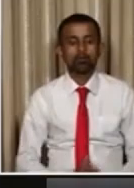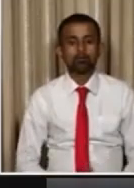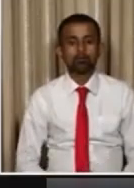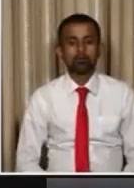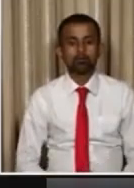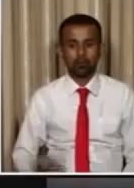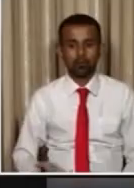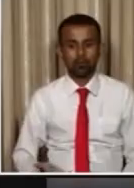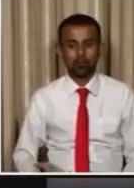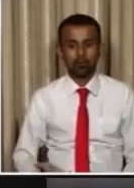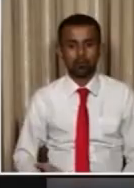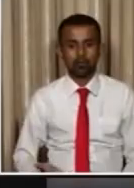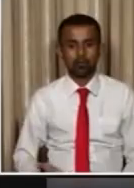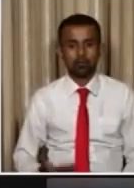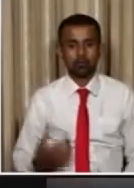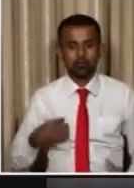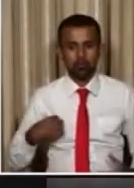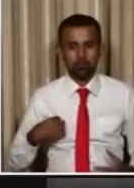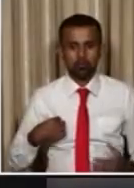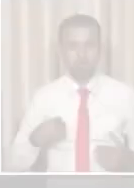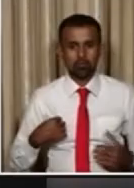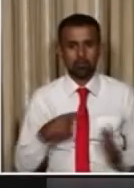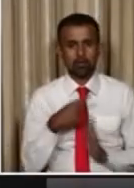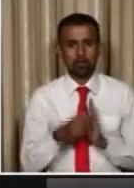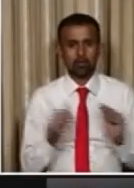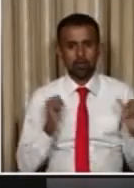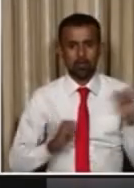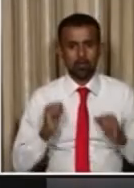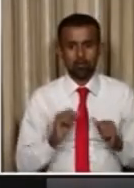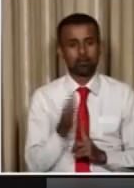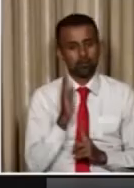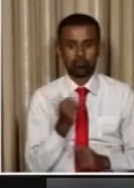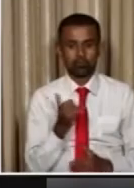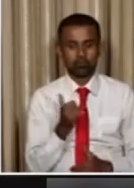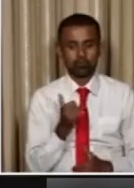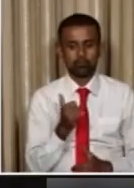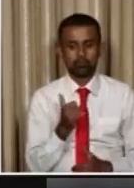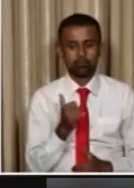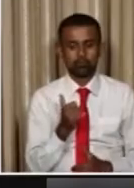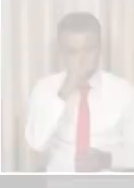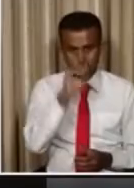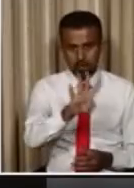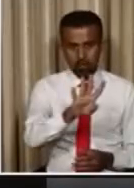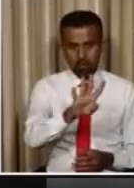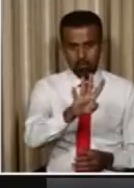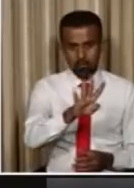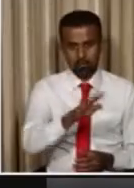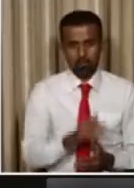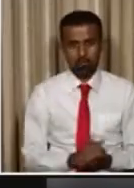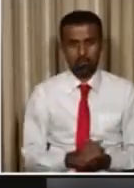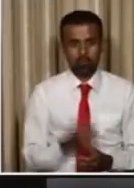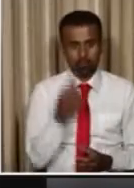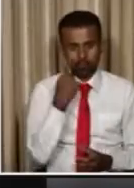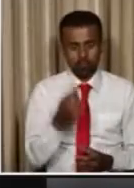අර කලිසම නැවතුව මේ වගේ ජාතික ඇඳුමක් අඳී කියලා අපි විශ්වාස කරනවා. මොකද ජනාධිපති වුණොත් එහෙම අඳින්න එපා. මොකද්ද ආර්ථික ප්‍රතිපත්තිය? මේ වනරත් අපි දැක්ක